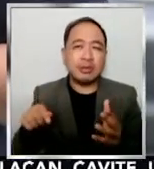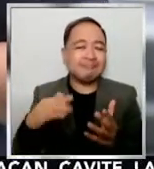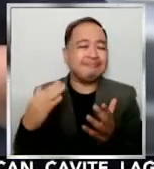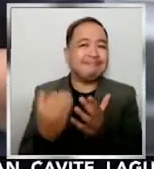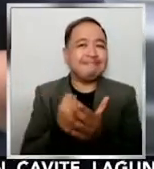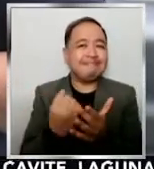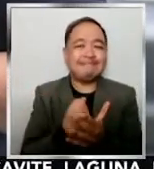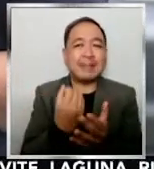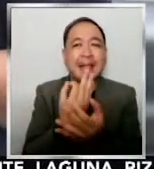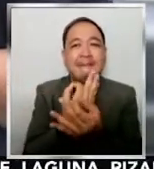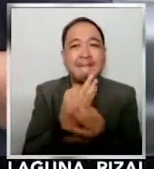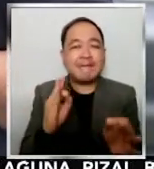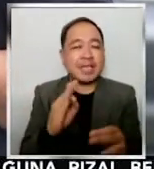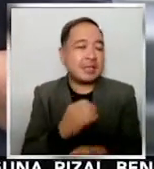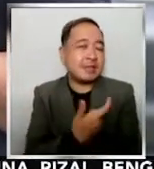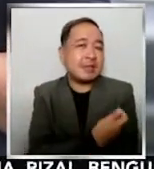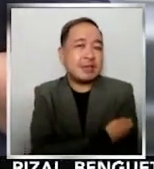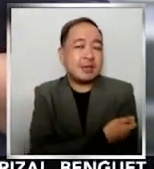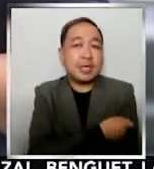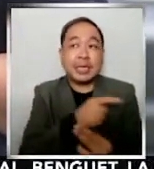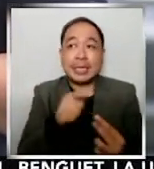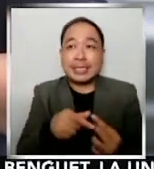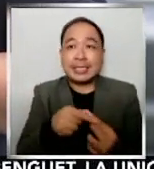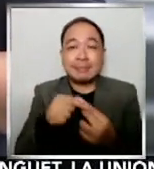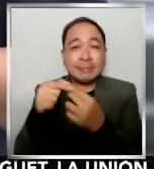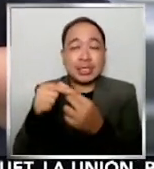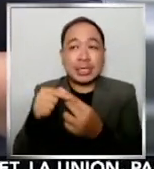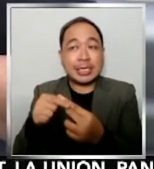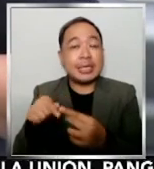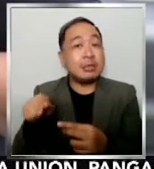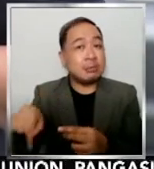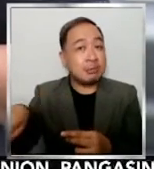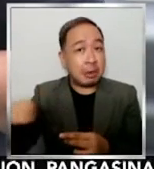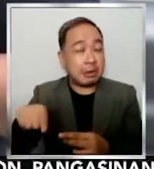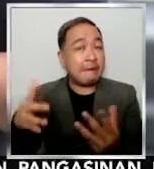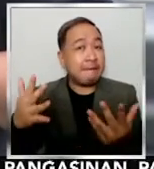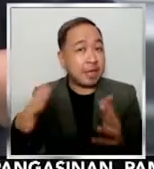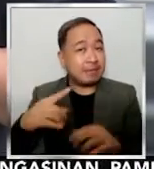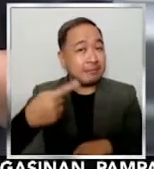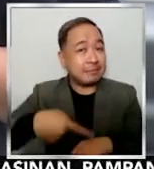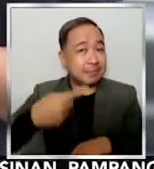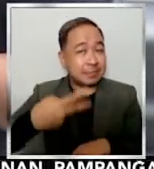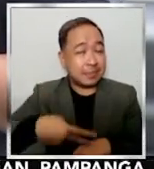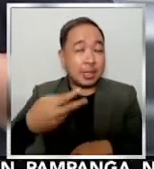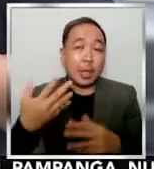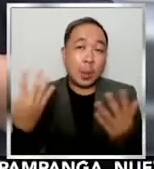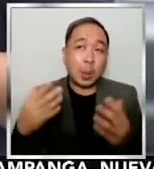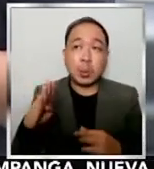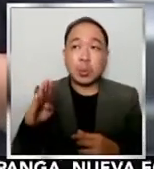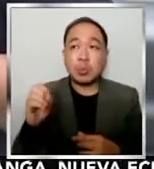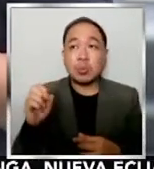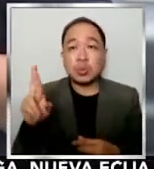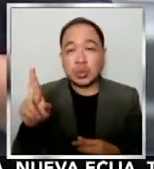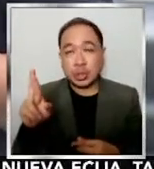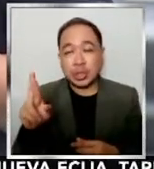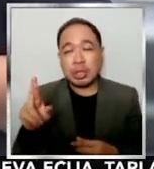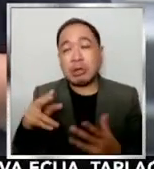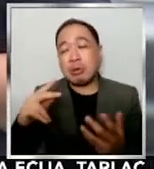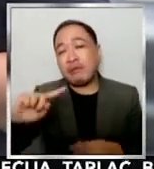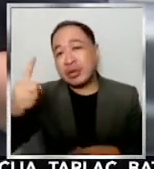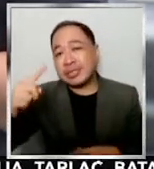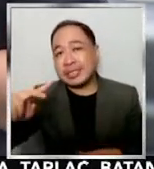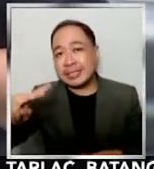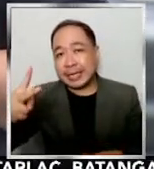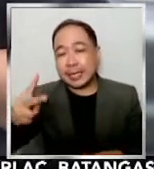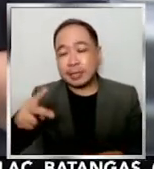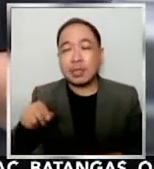na ng primary dose at second booster naman para sa mga naturukan na ng first booster. Ito lang daw ang paraan para ang tinatamasa nating mababang